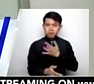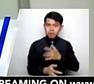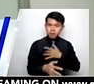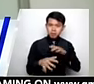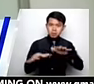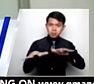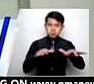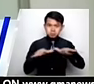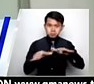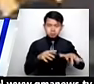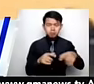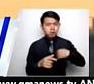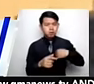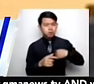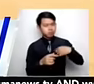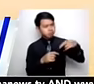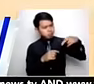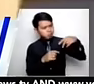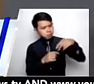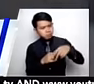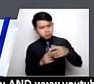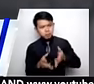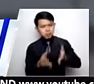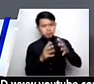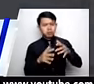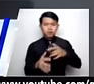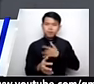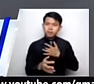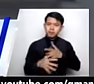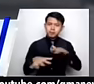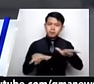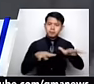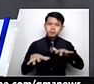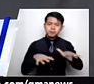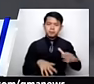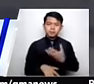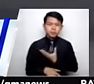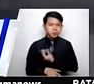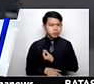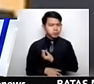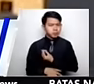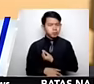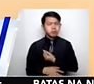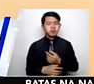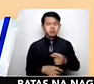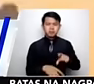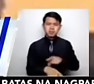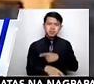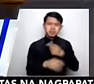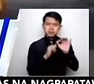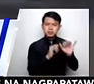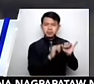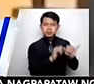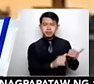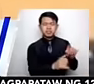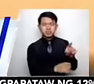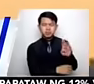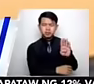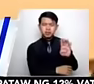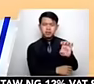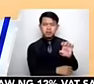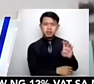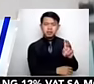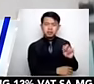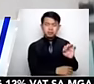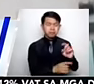Natatakot po ako Matagal na raw sa Lebanon Si Glenda na dati na raw nakaranas ng gyera Pero mas matindi raw